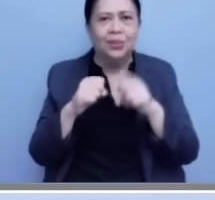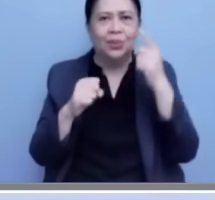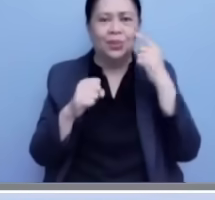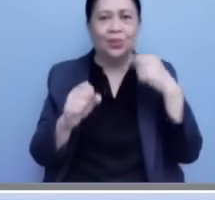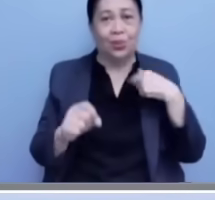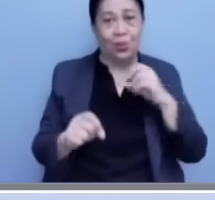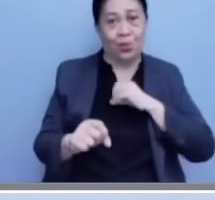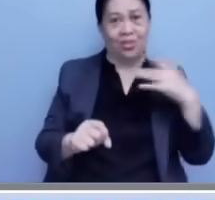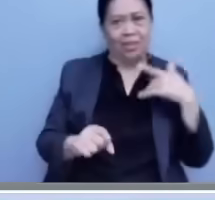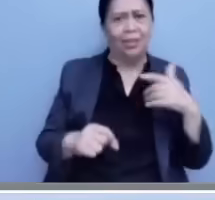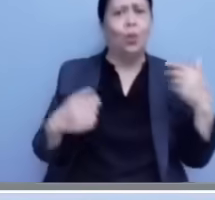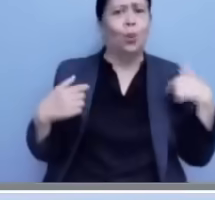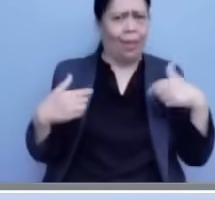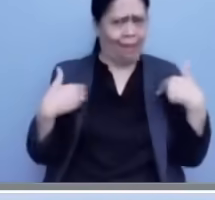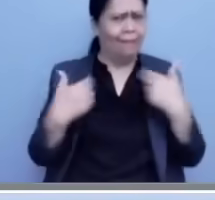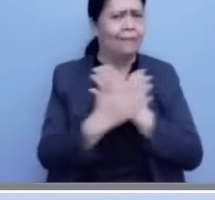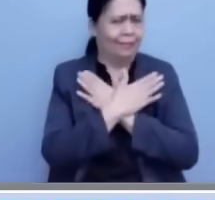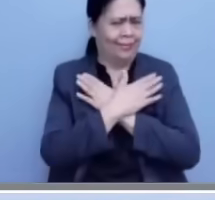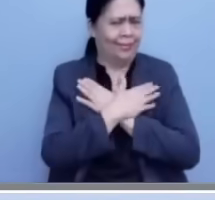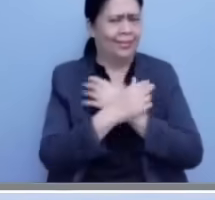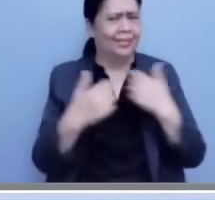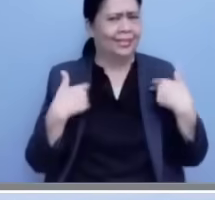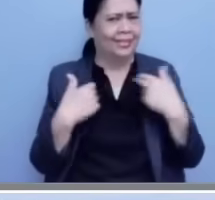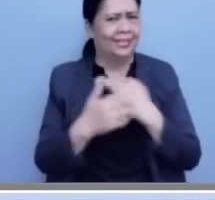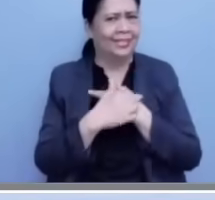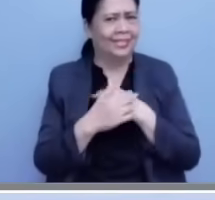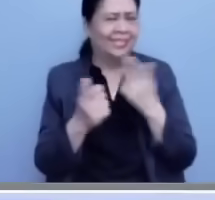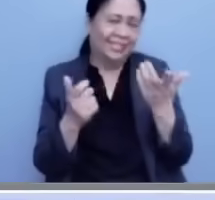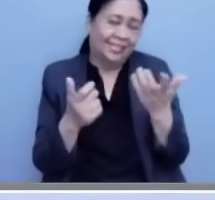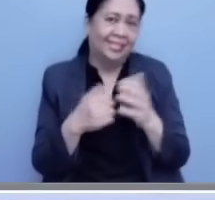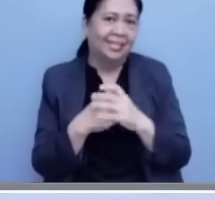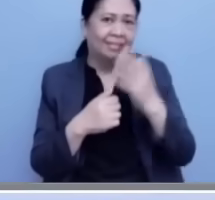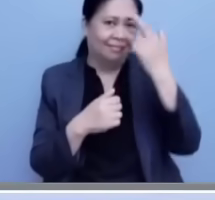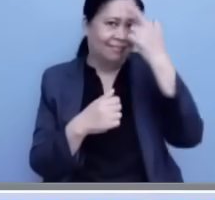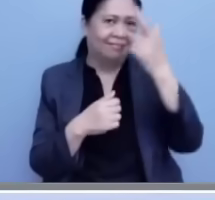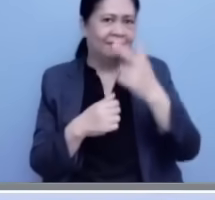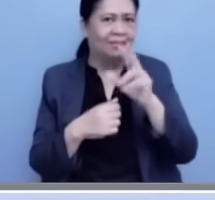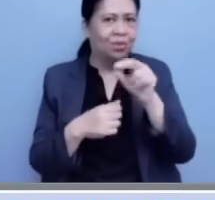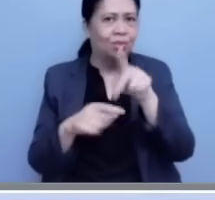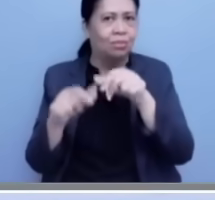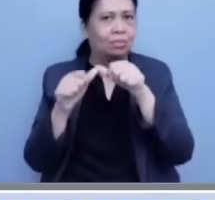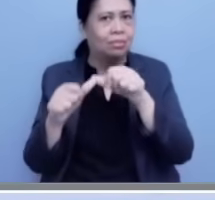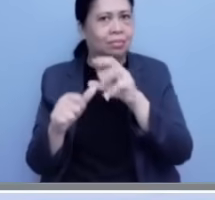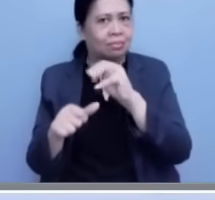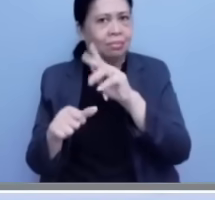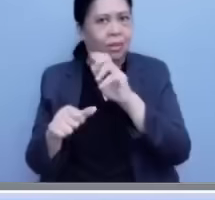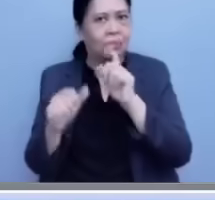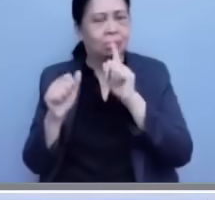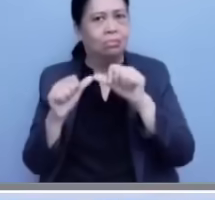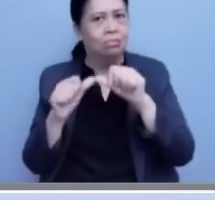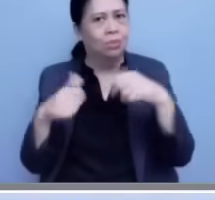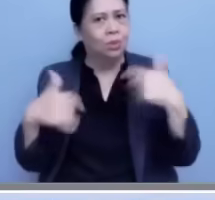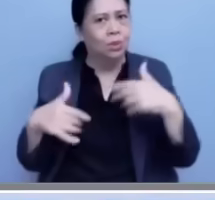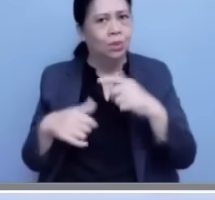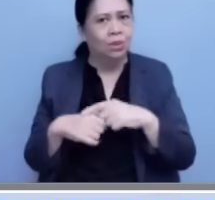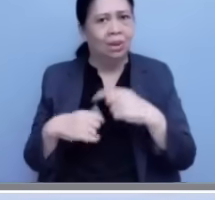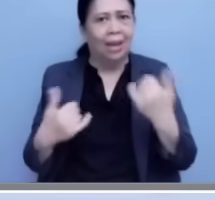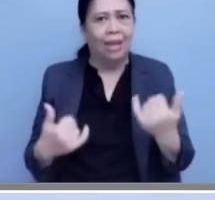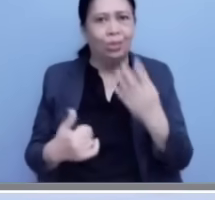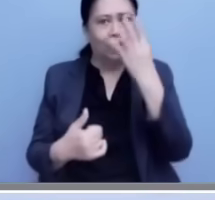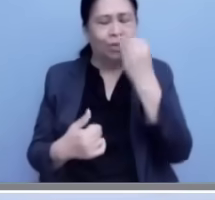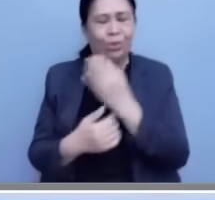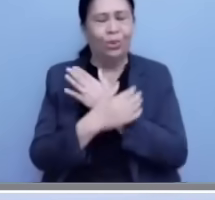may pahinga rin kami kahit papano. Pero yun nga, we realized na hindi, talagang si Sir Mike, ano eh, parang ngayon lang natulog eh, no?